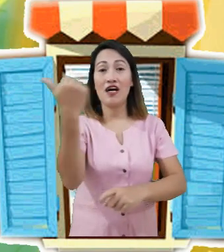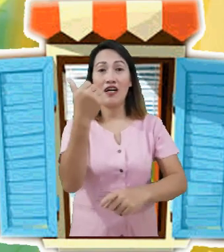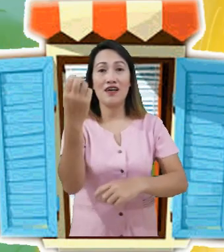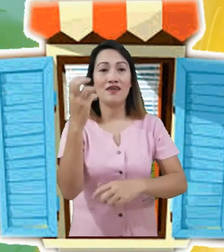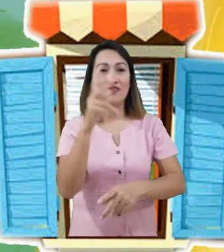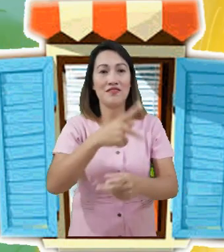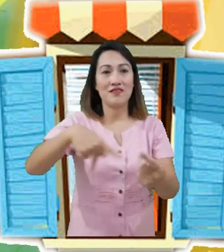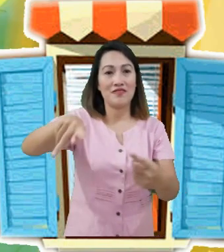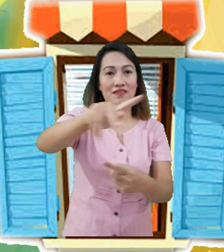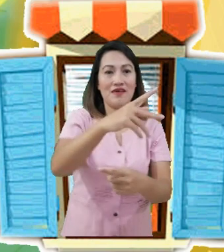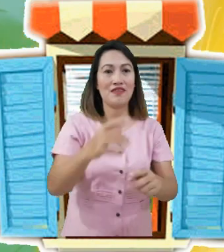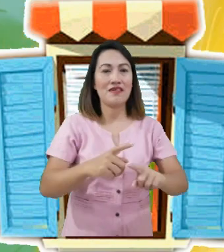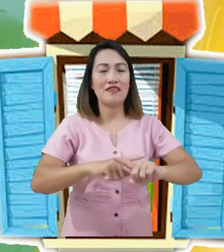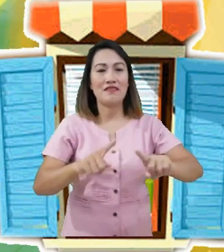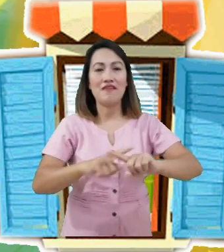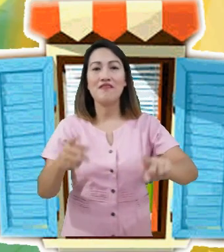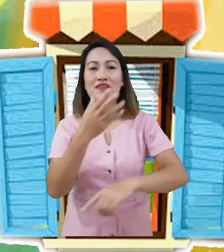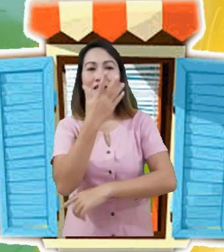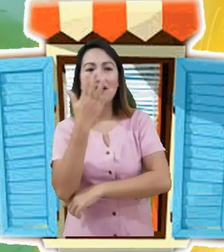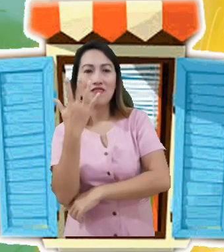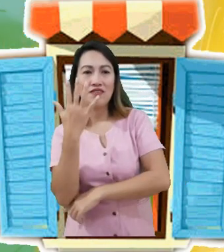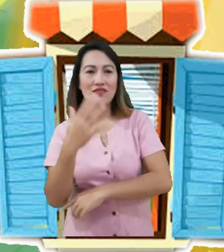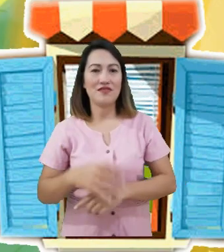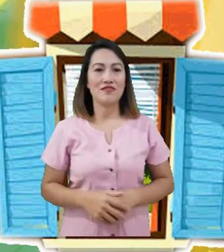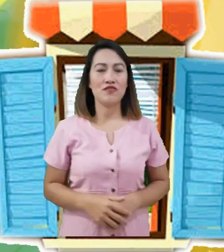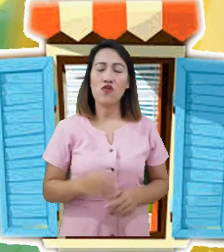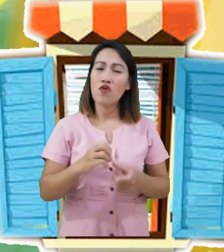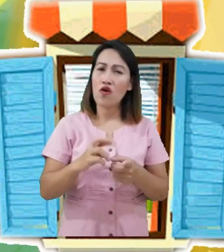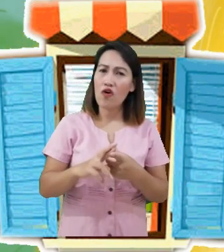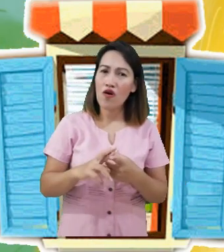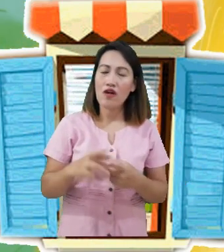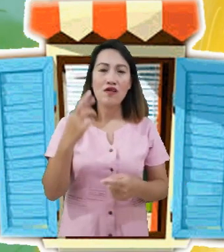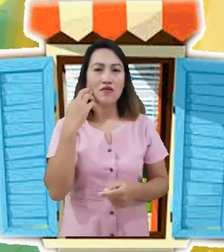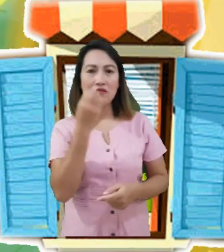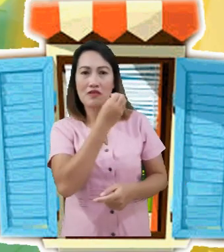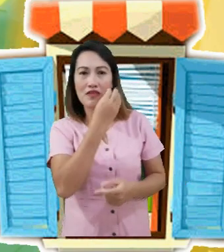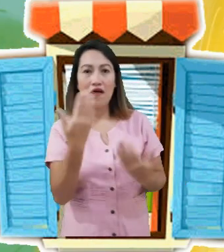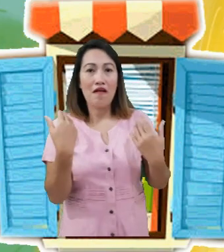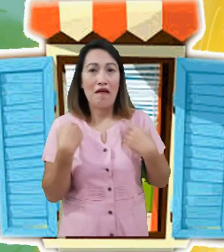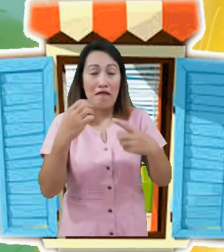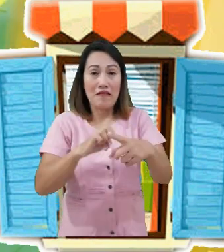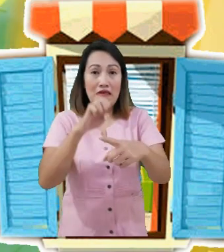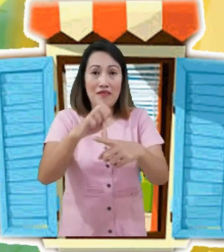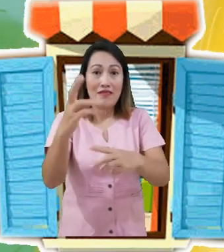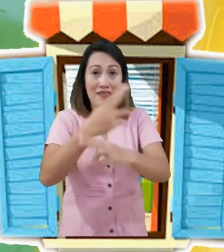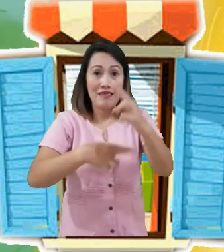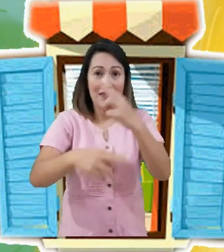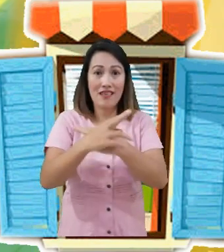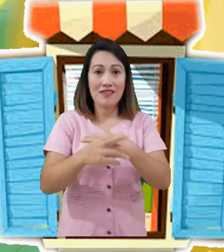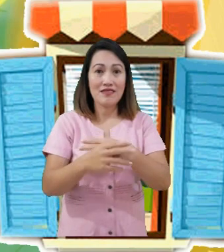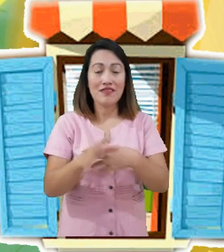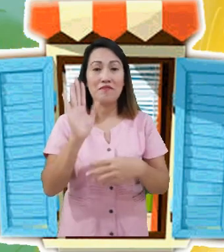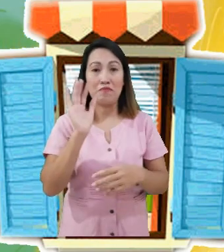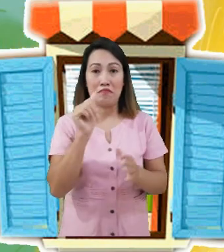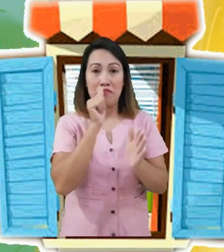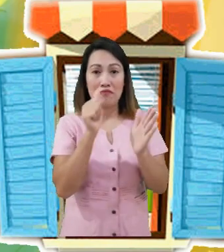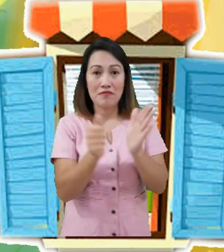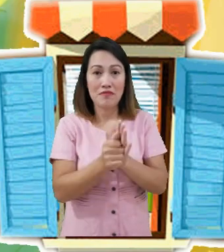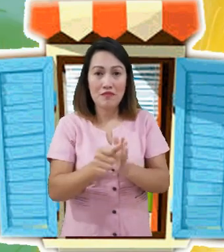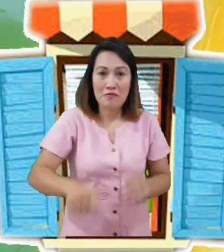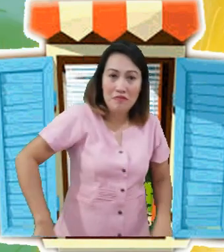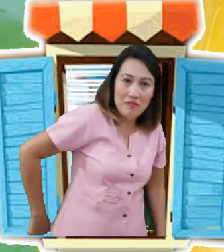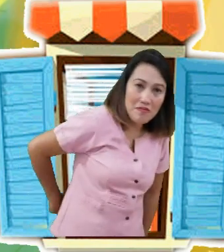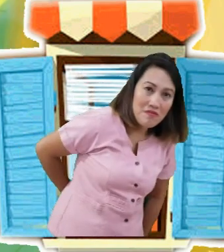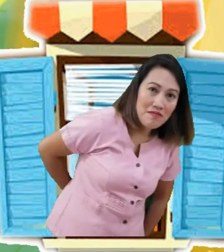mga kulay. O di kaya si Rosario ay may sobrang mga kamay na kanyang tinatago sa kanyang likuran kaya